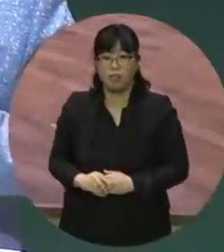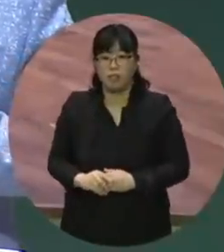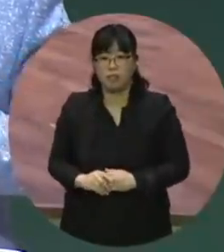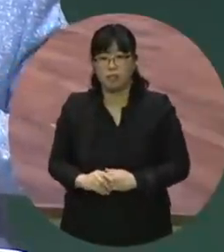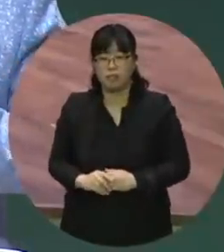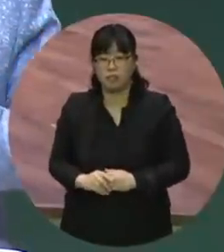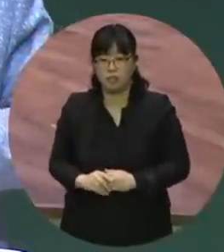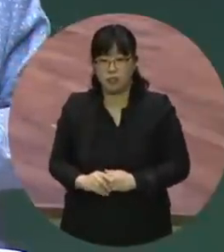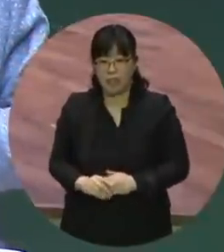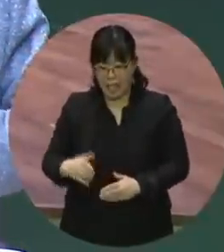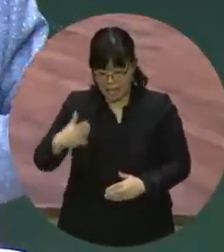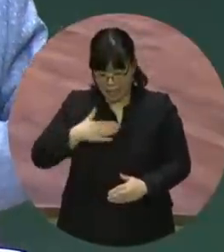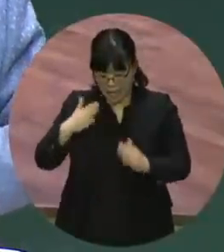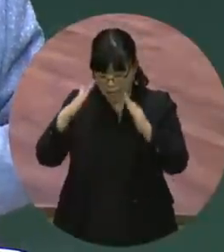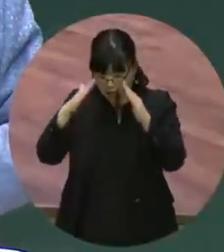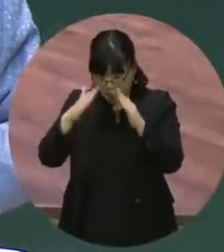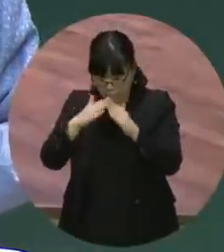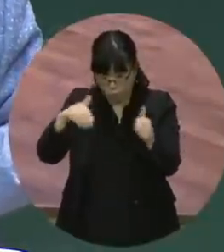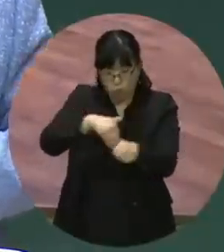문화를 복음적으로 개혁시키라.